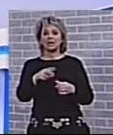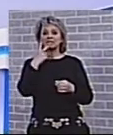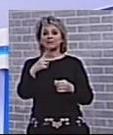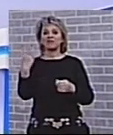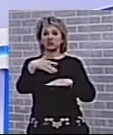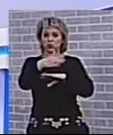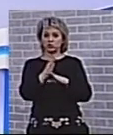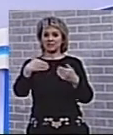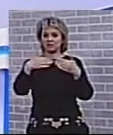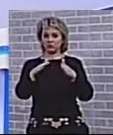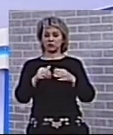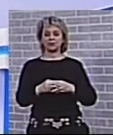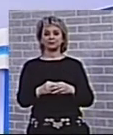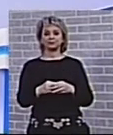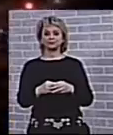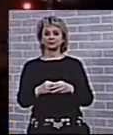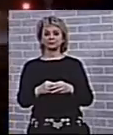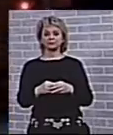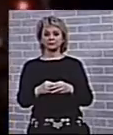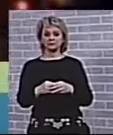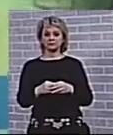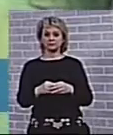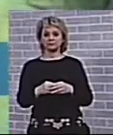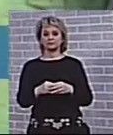Смотрите во второй части выпуска.